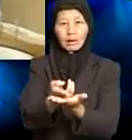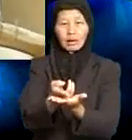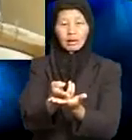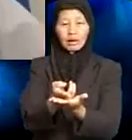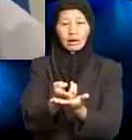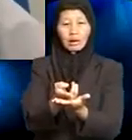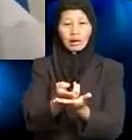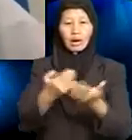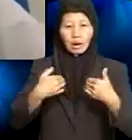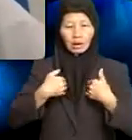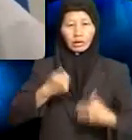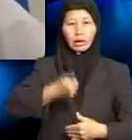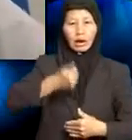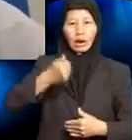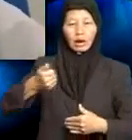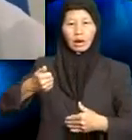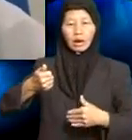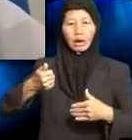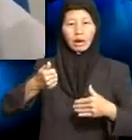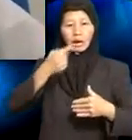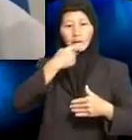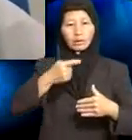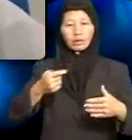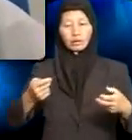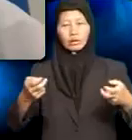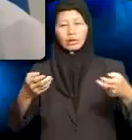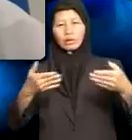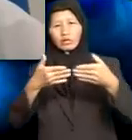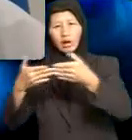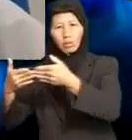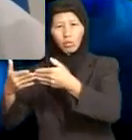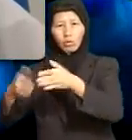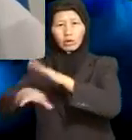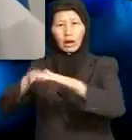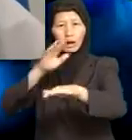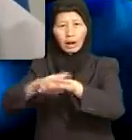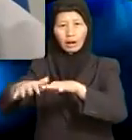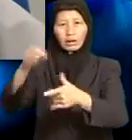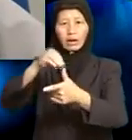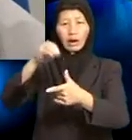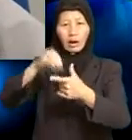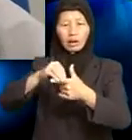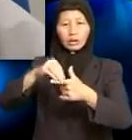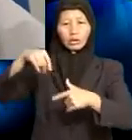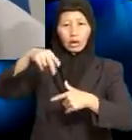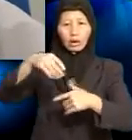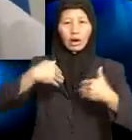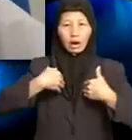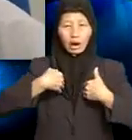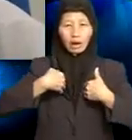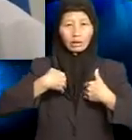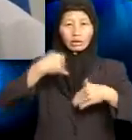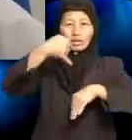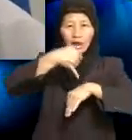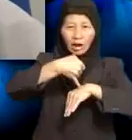satu alat yang disambungkan ke tangan ataupun kaki yang dia berupa satu jarum, kemudian dia ada tali dan disambungkan